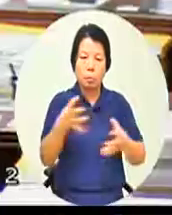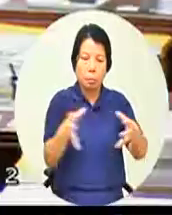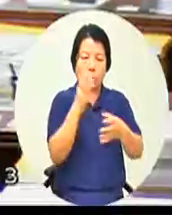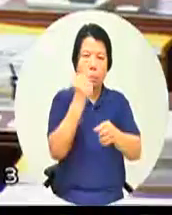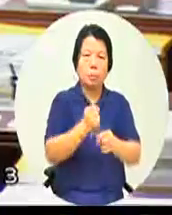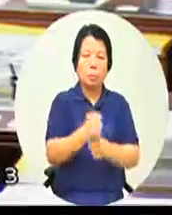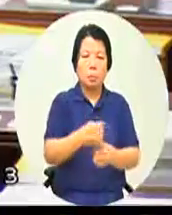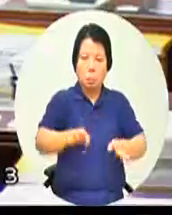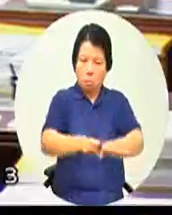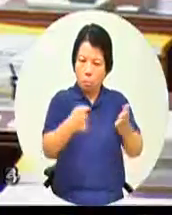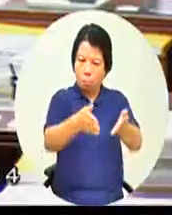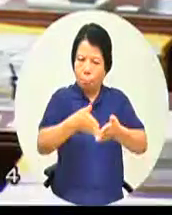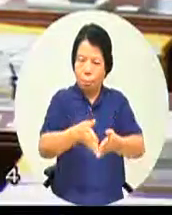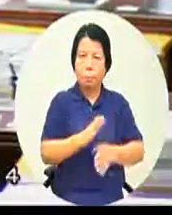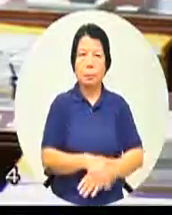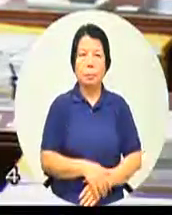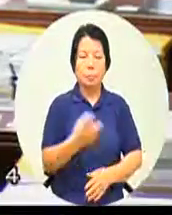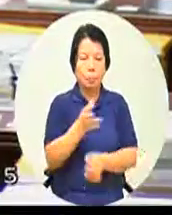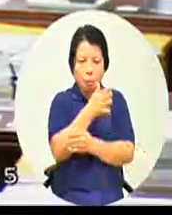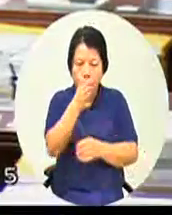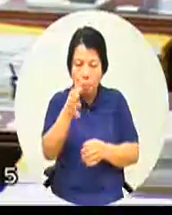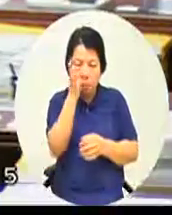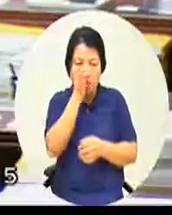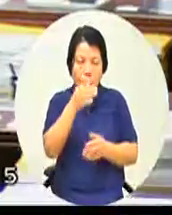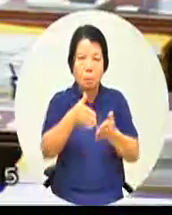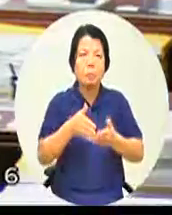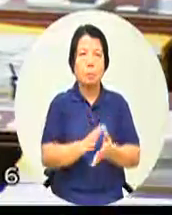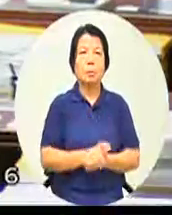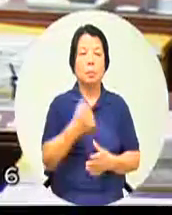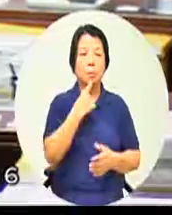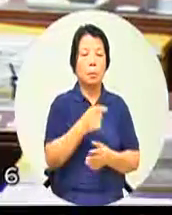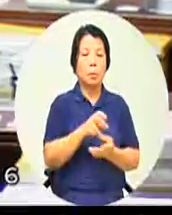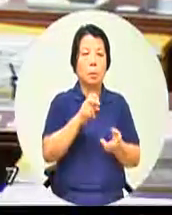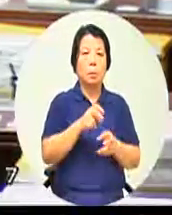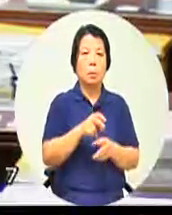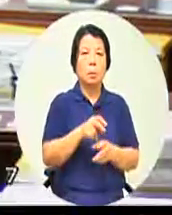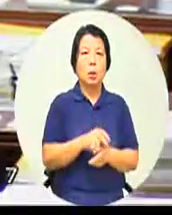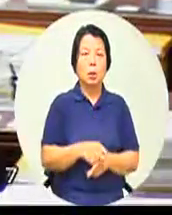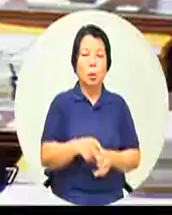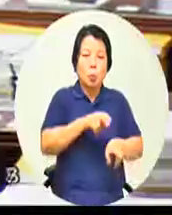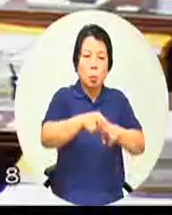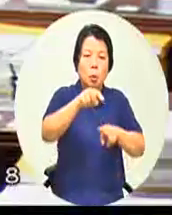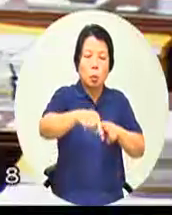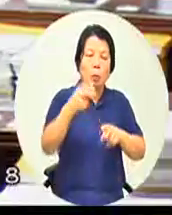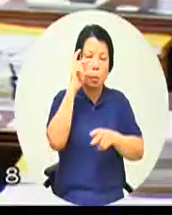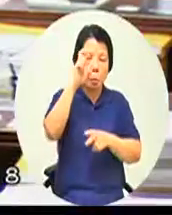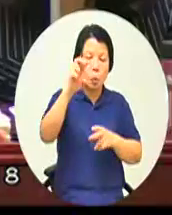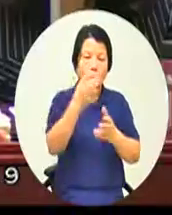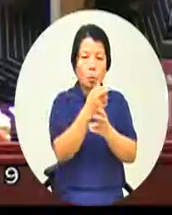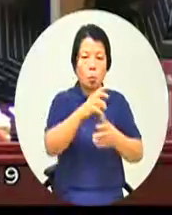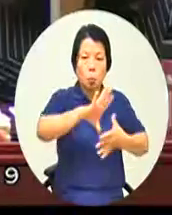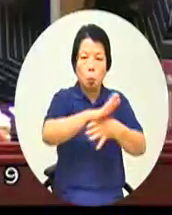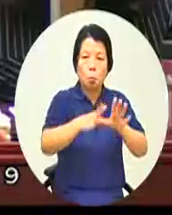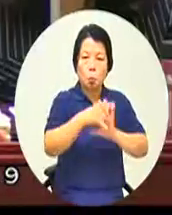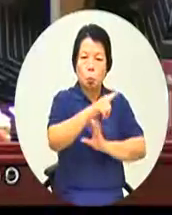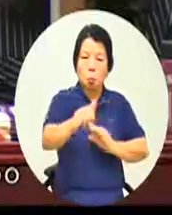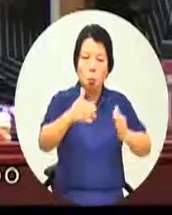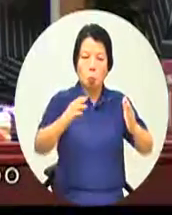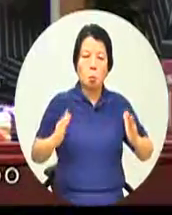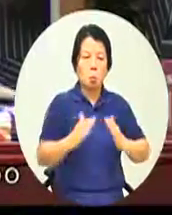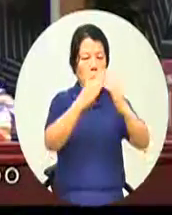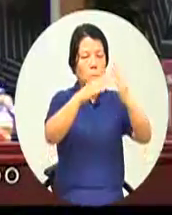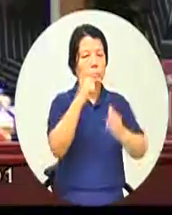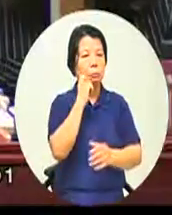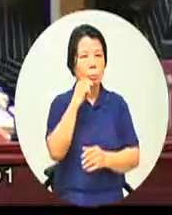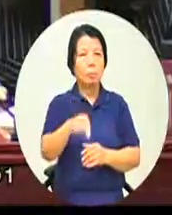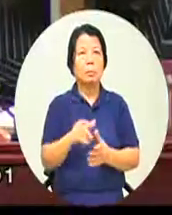啦，其实就是说这个整个的调查要启动，不然的话我们的铁道博物馆遥遥无期啦。 是是，那另外张议员有